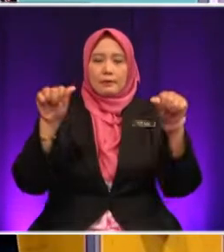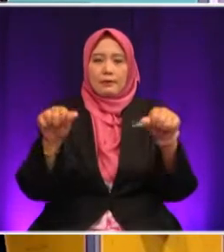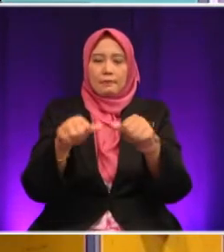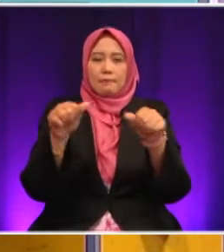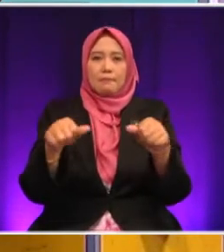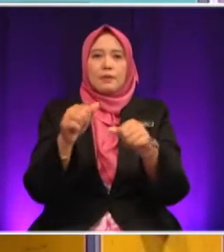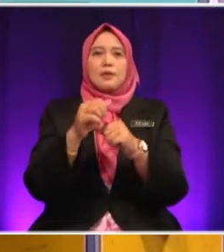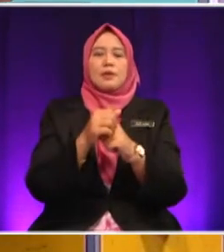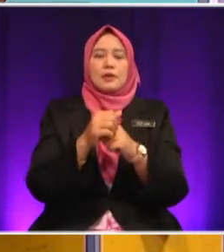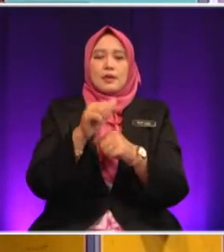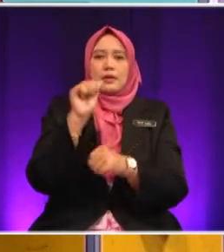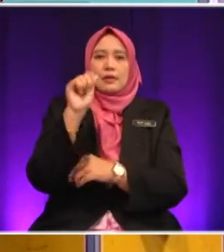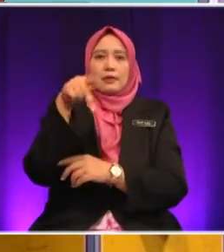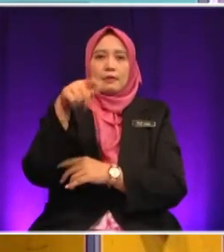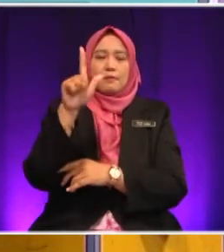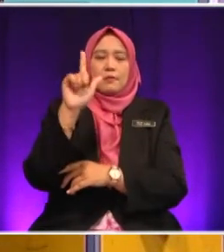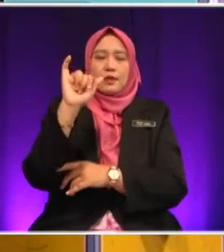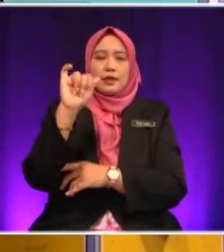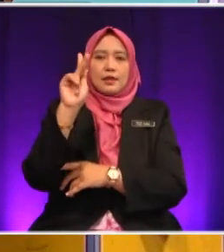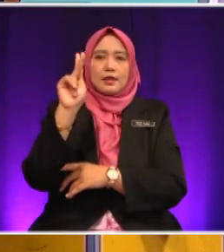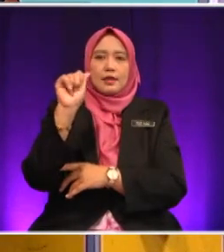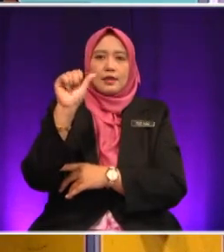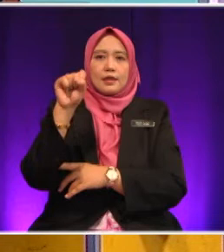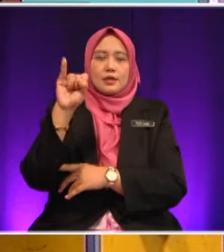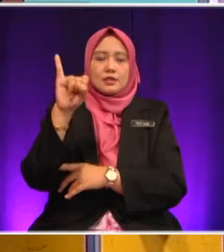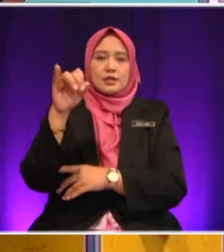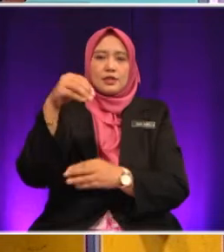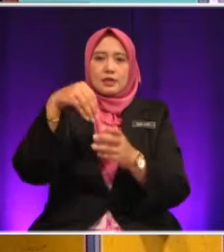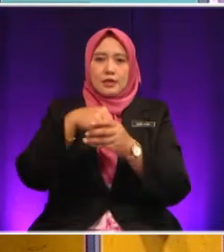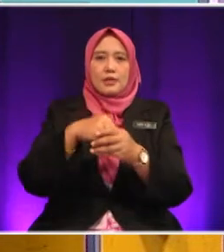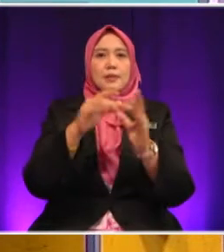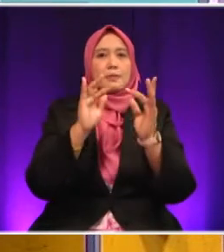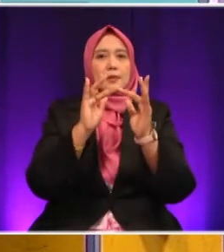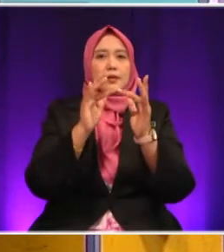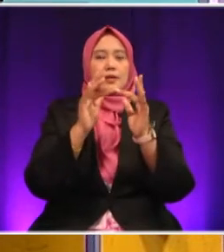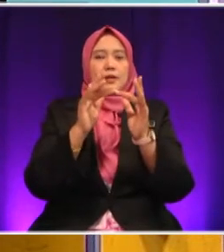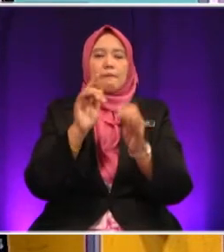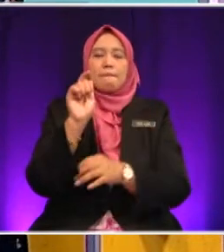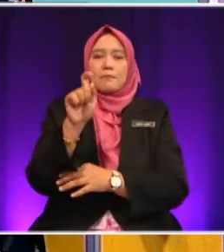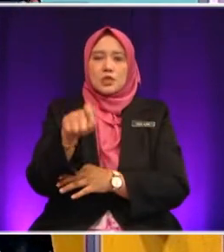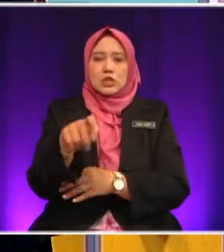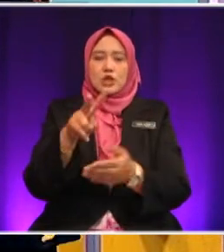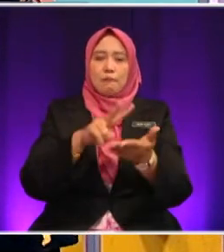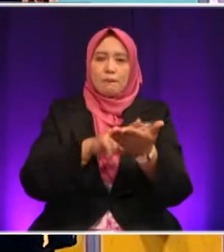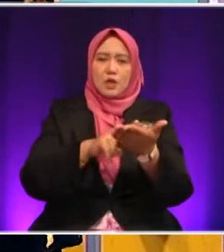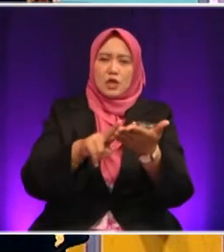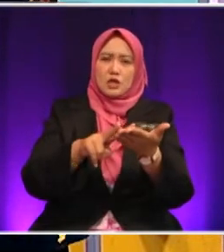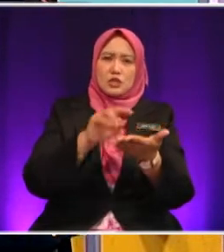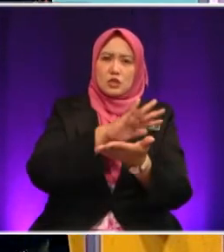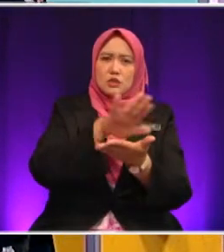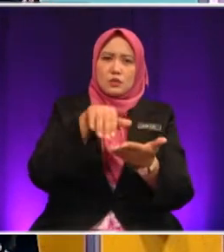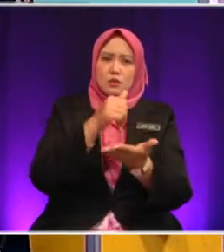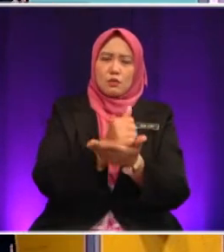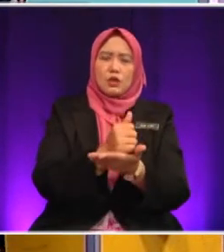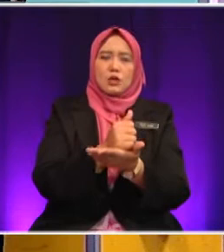tadi aja boleh bangunkan aplikasi di luar kalian jadi kenyataan hulah pegawai-pegawai tersebut dibaca balik mengenai empat topik yang pertama tadi